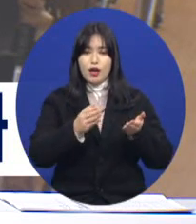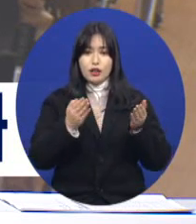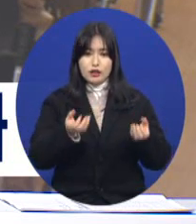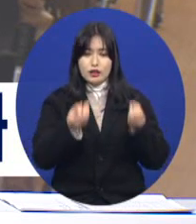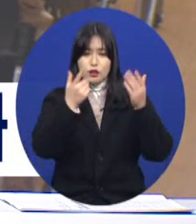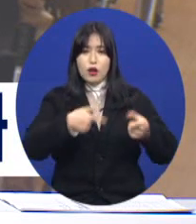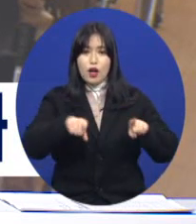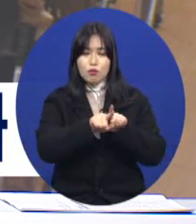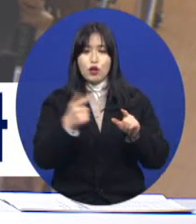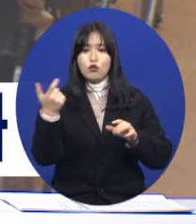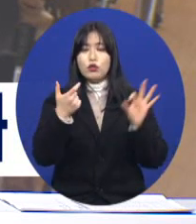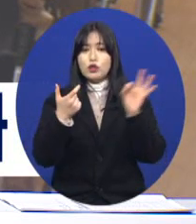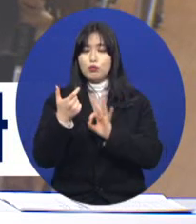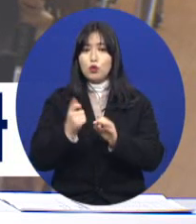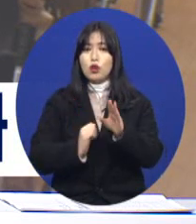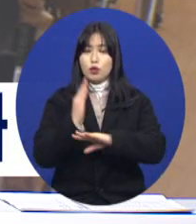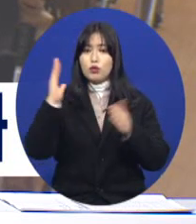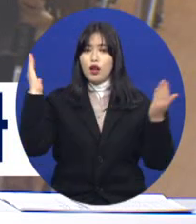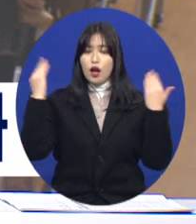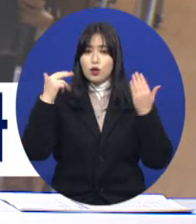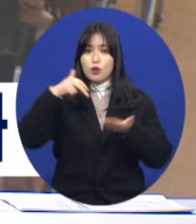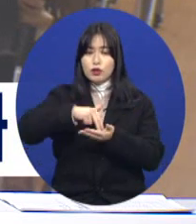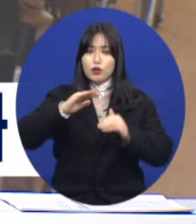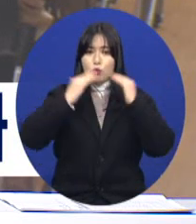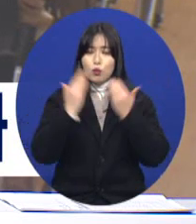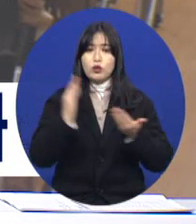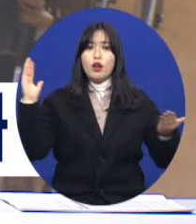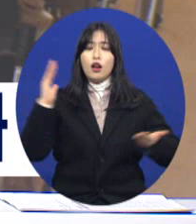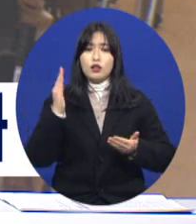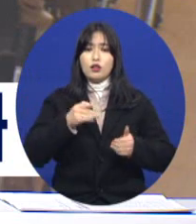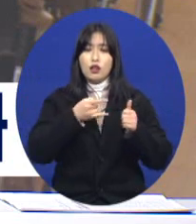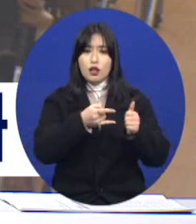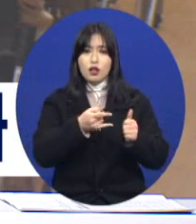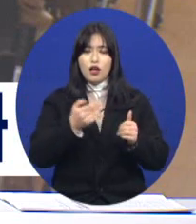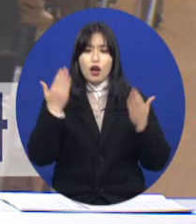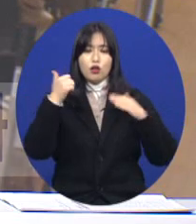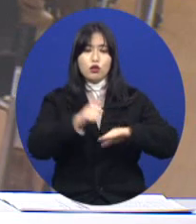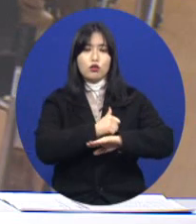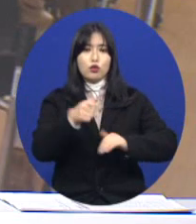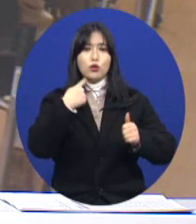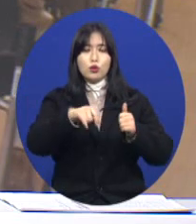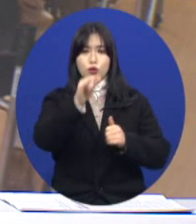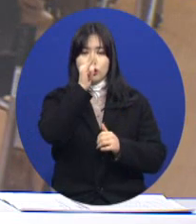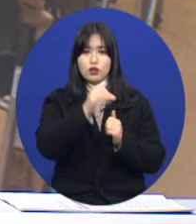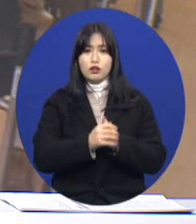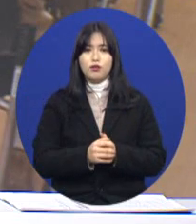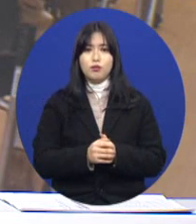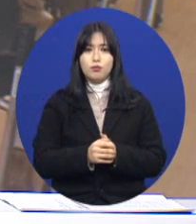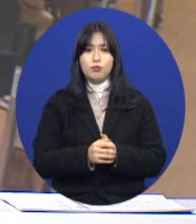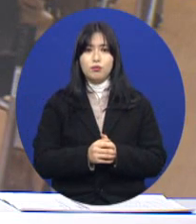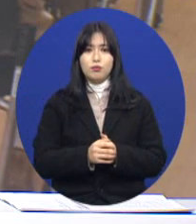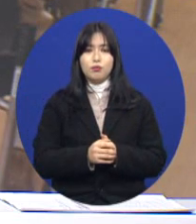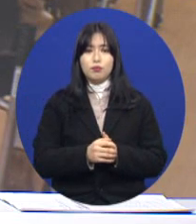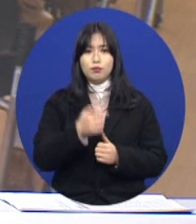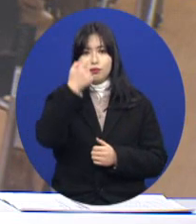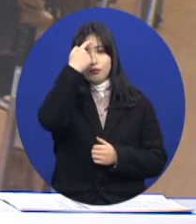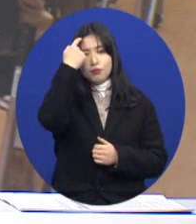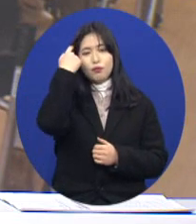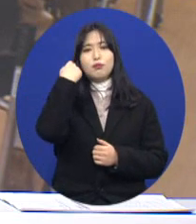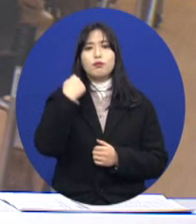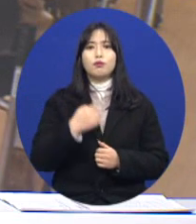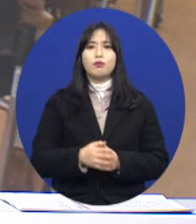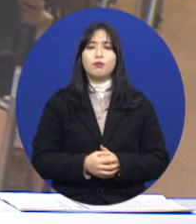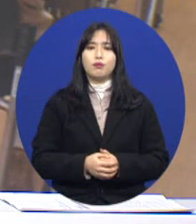60% 가 넘는 학교에서 모든 학생의 등교 수업이 이루어집니다 5 승 철 기자가 보도합니다